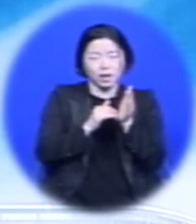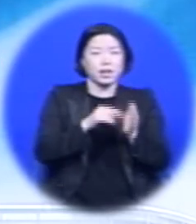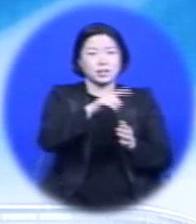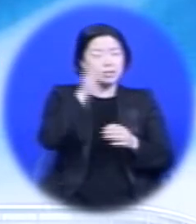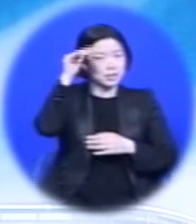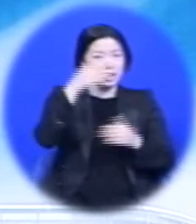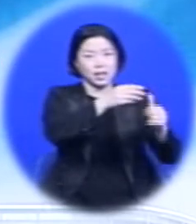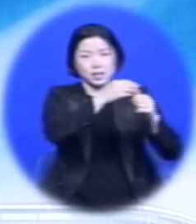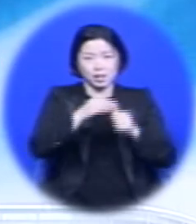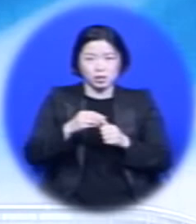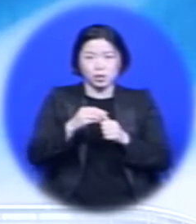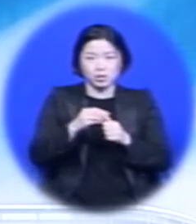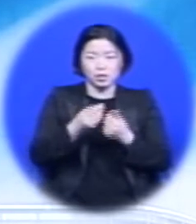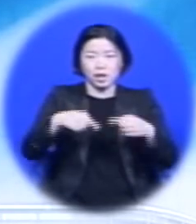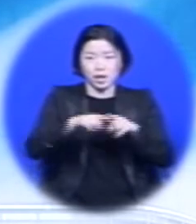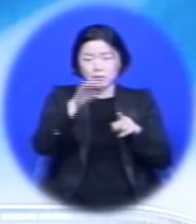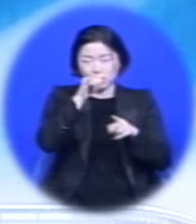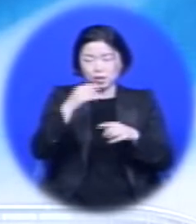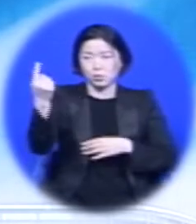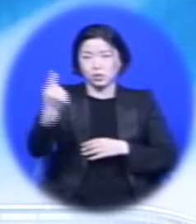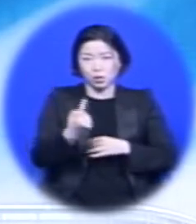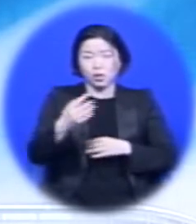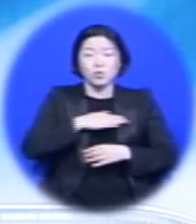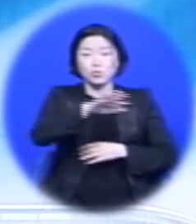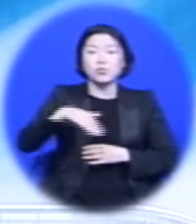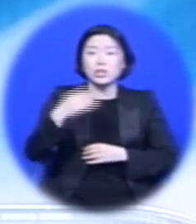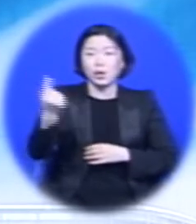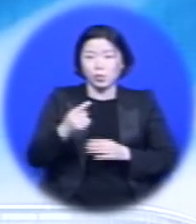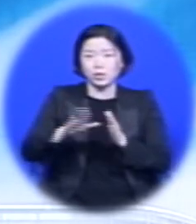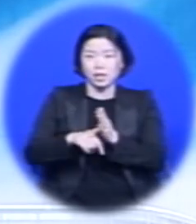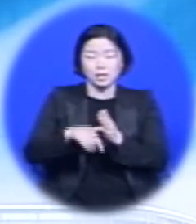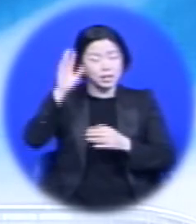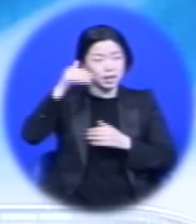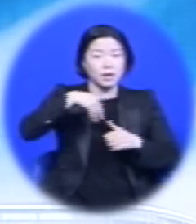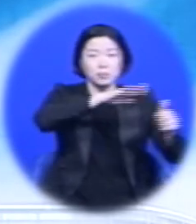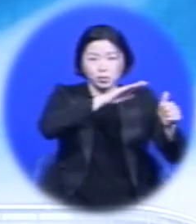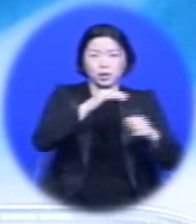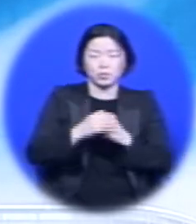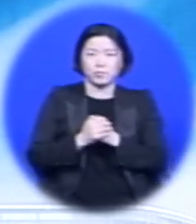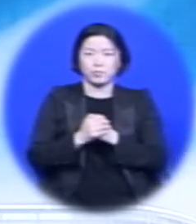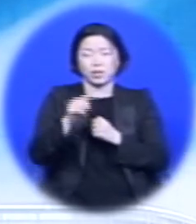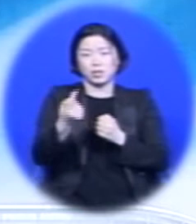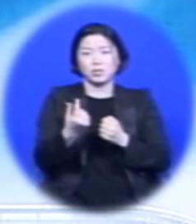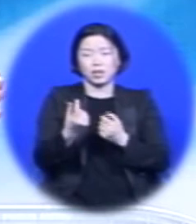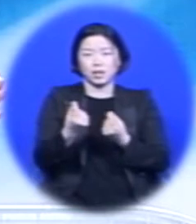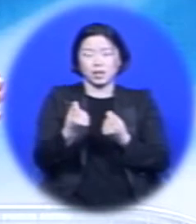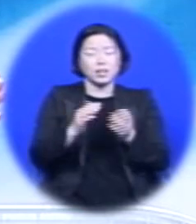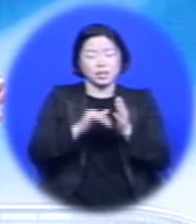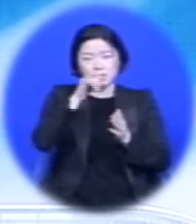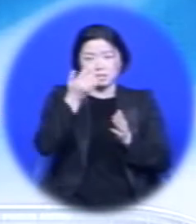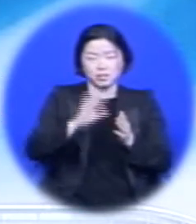있다가 저희가 돌아오기 전날 또 보내고 그렇게 지냈습니다. 그런데 금식기도를